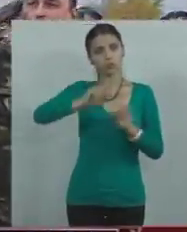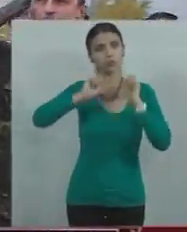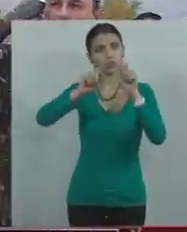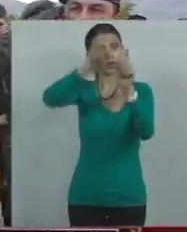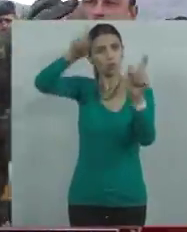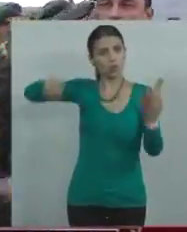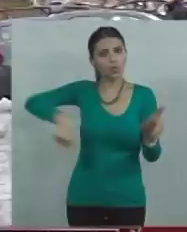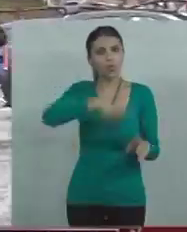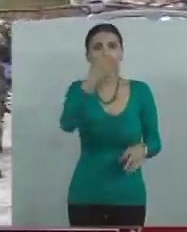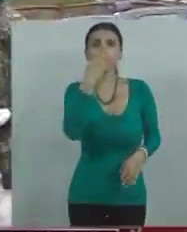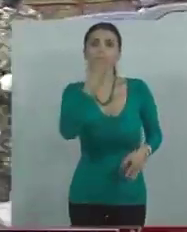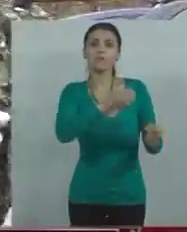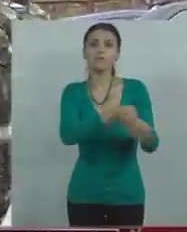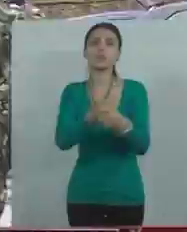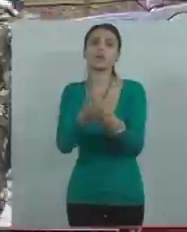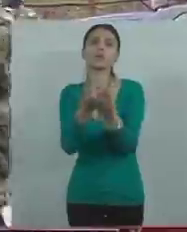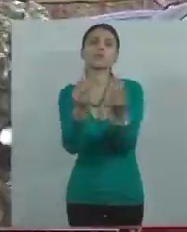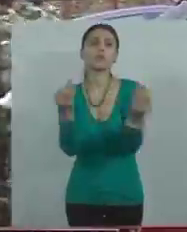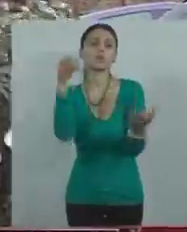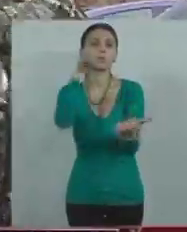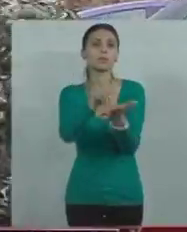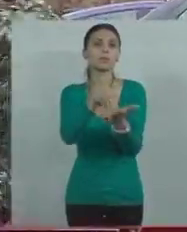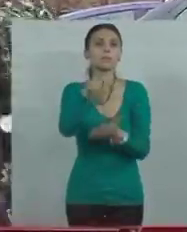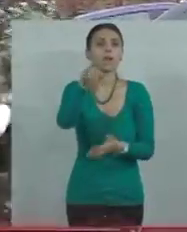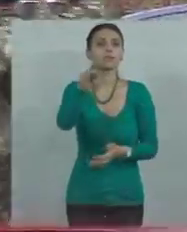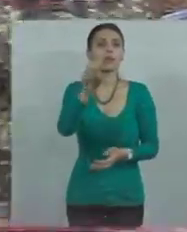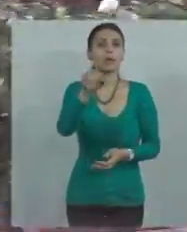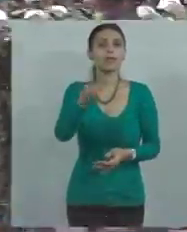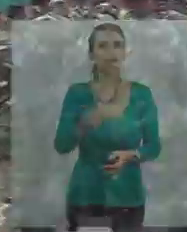depuneri de coroane și gerbe de flori la Monumentul Eroilor de la Mausoleul Mateiaș.